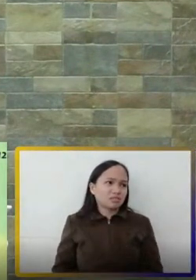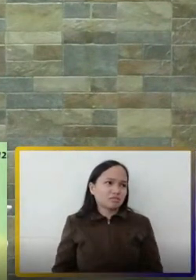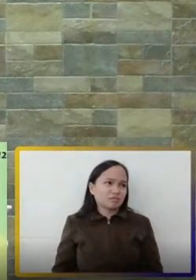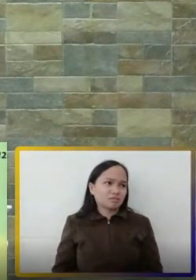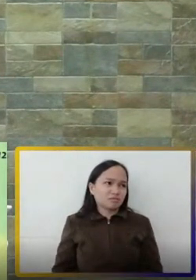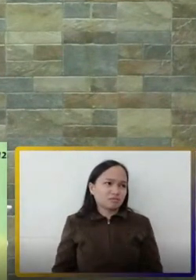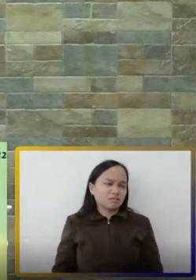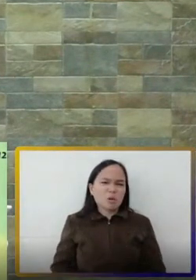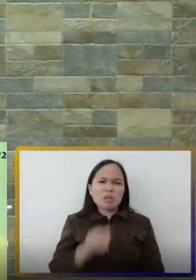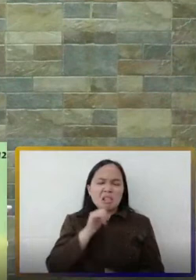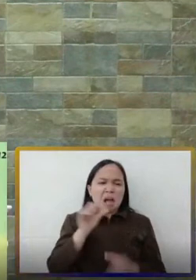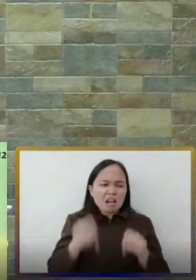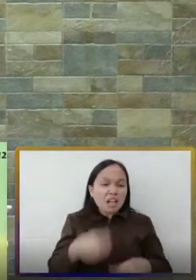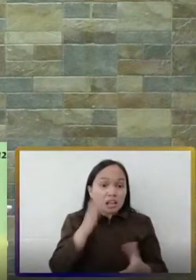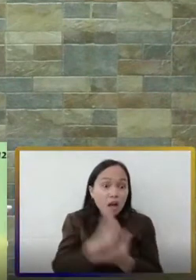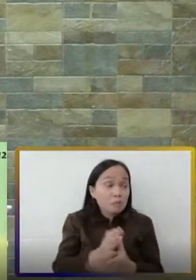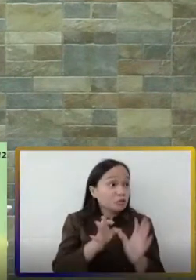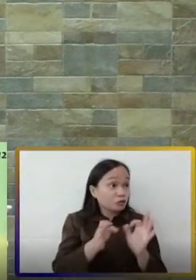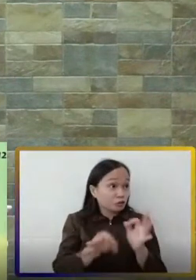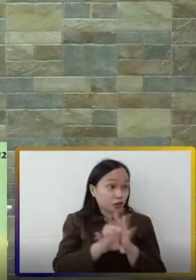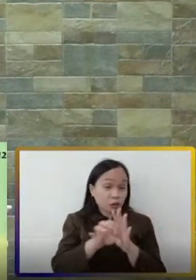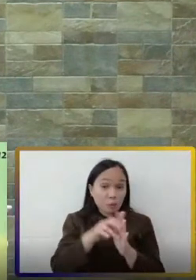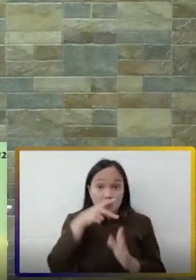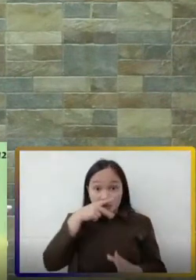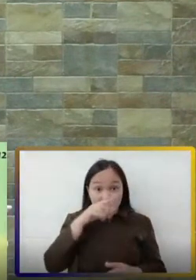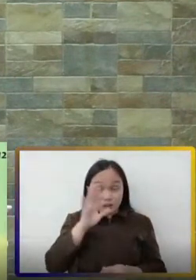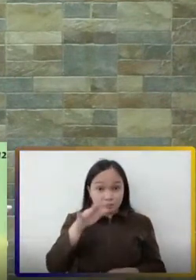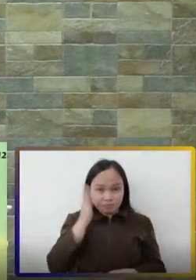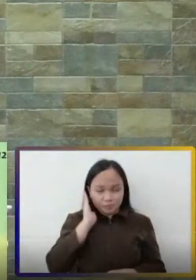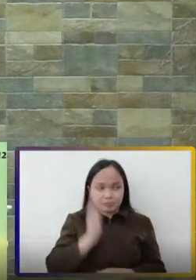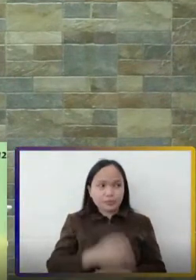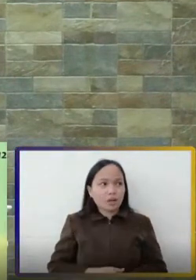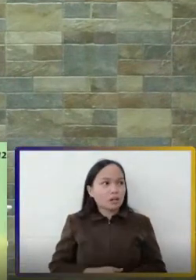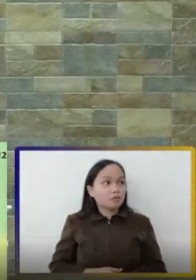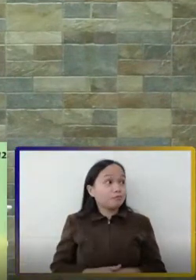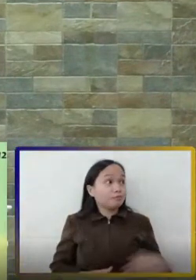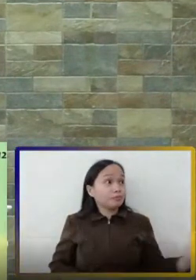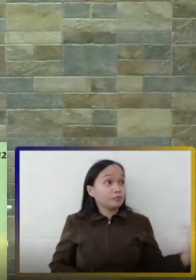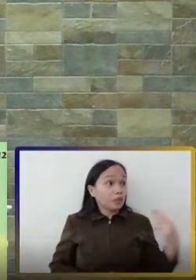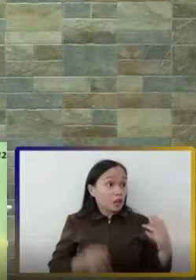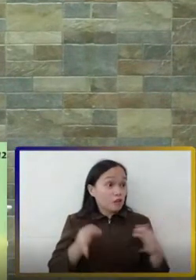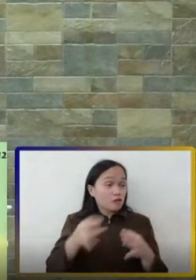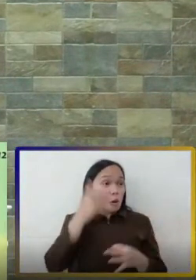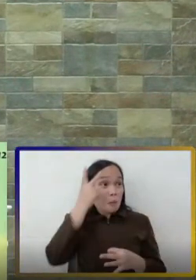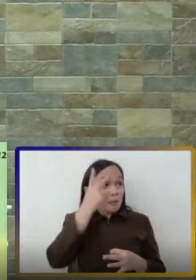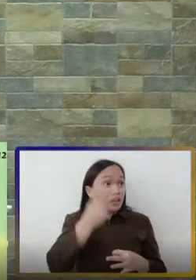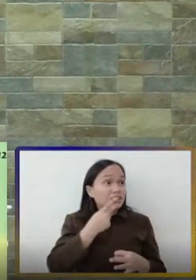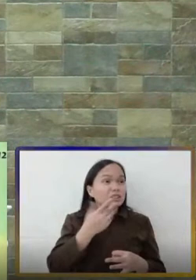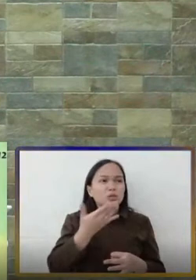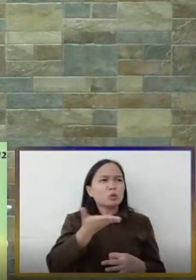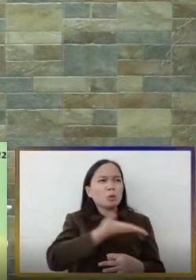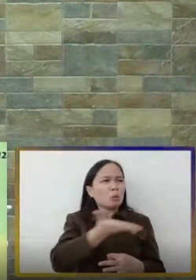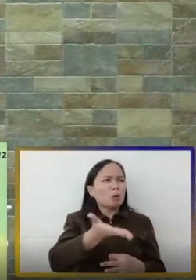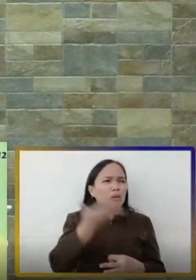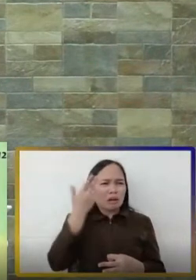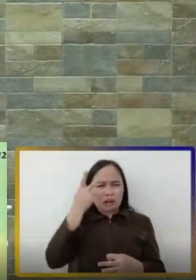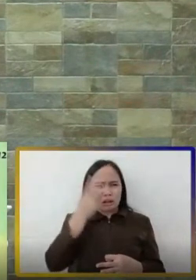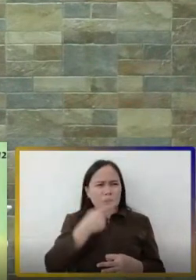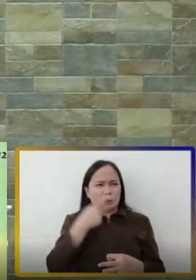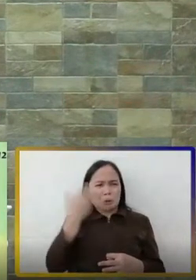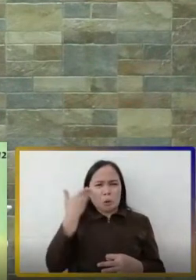Hindi mo na maawat. Pagka ang bata na, kaya nga po mga kapatid, kayo mga magulang, hindi nyo alam ang ginagawa ninyo.